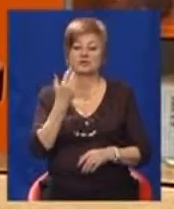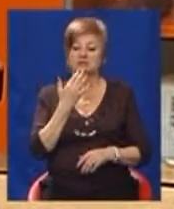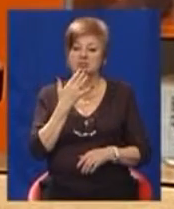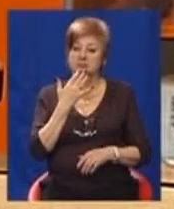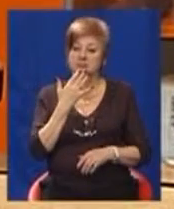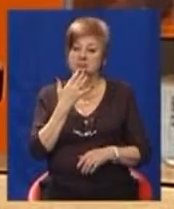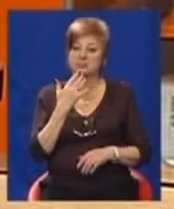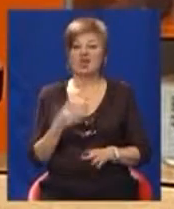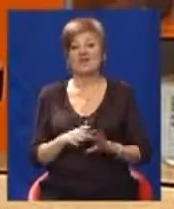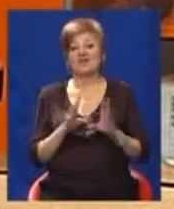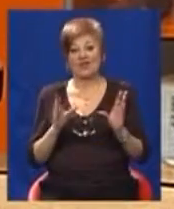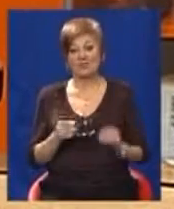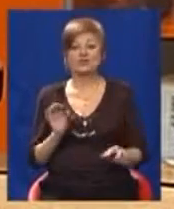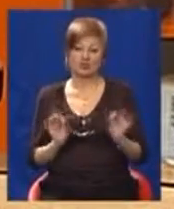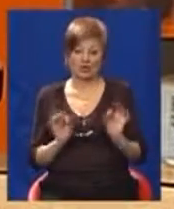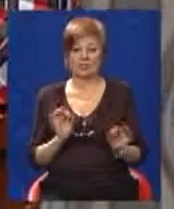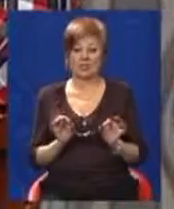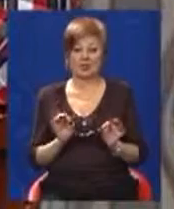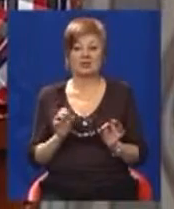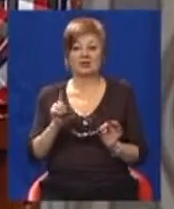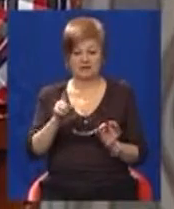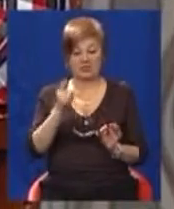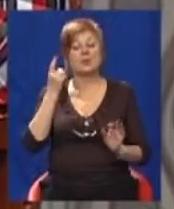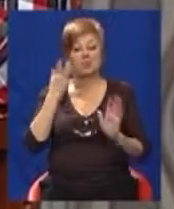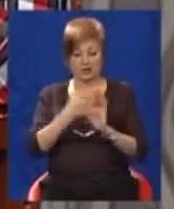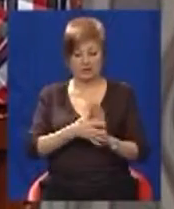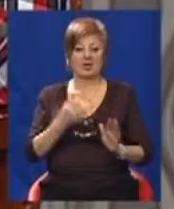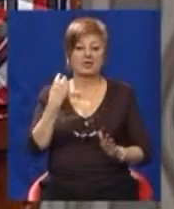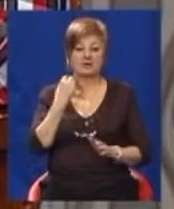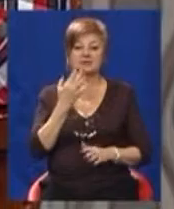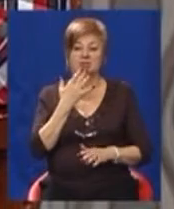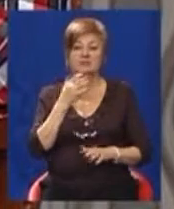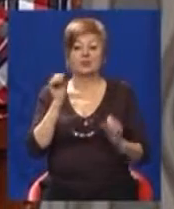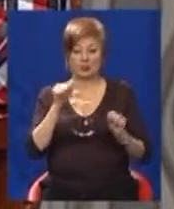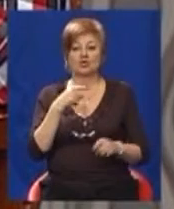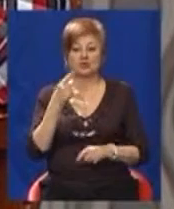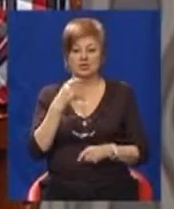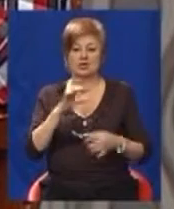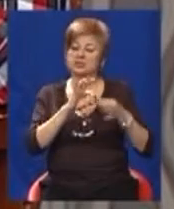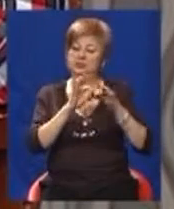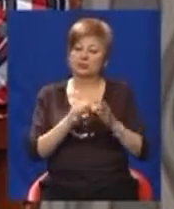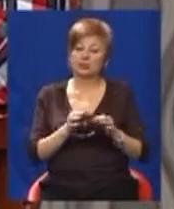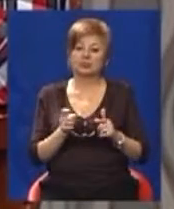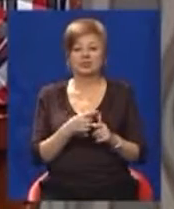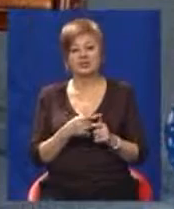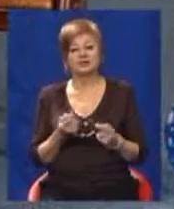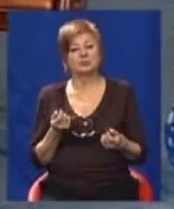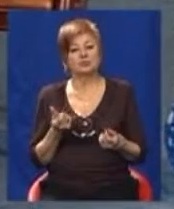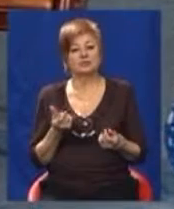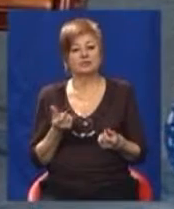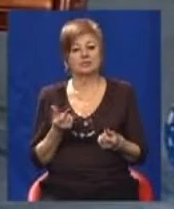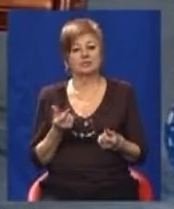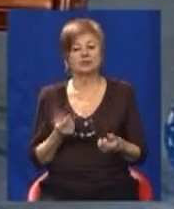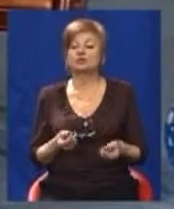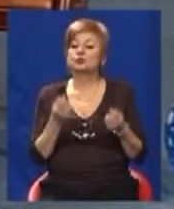Ну, взагалі, нормально. Ти розумієш добре англійську мову і говорити нею можеш досконально чи трішки можеш?